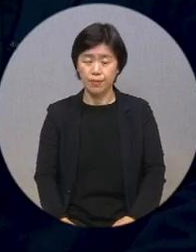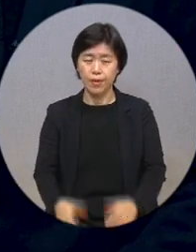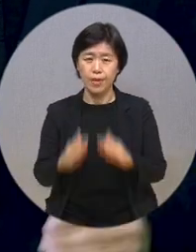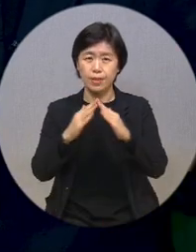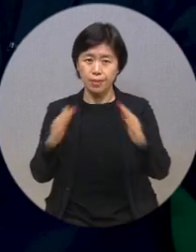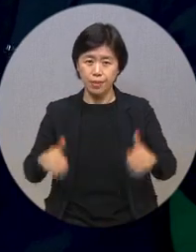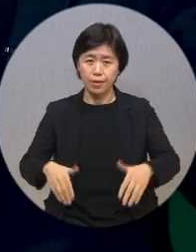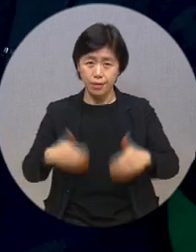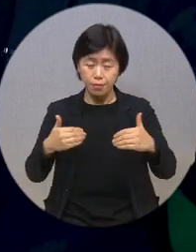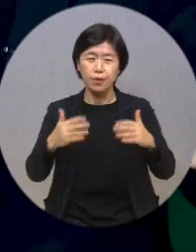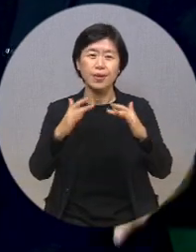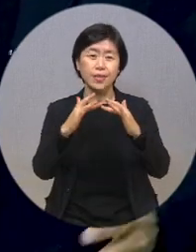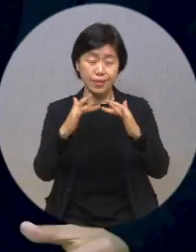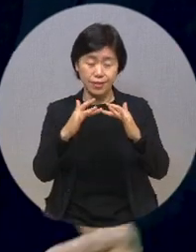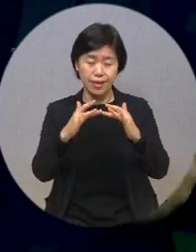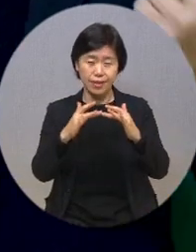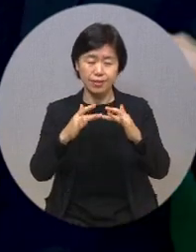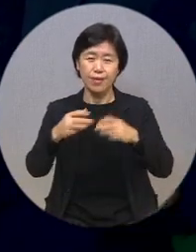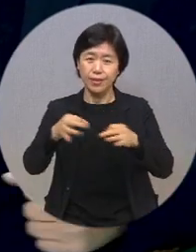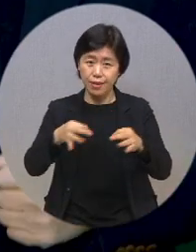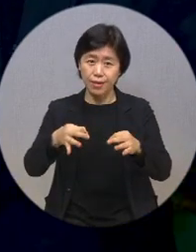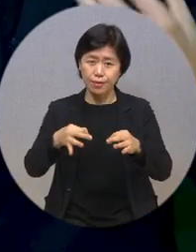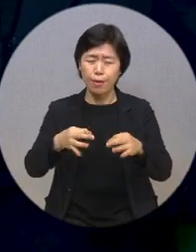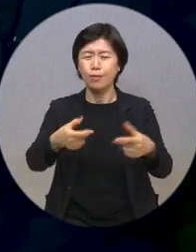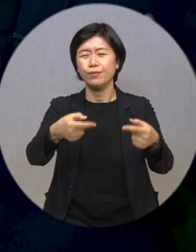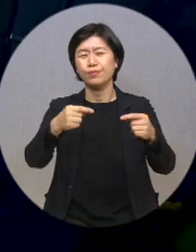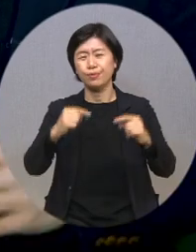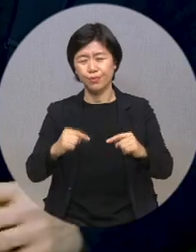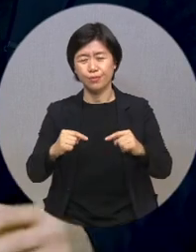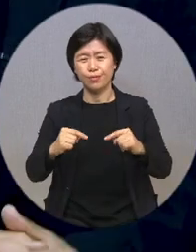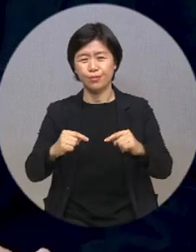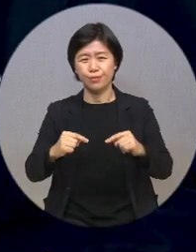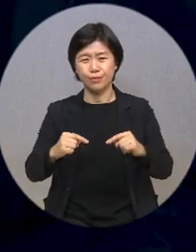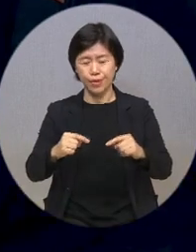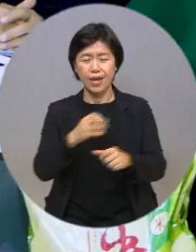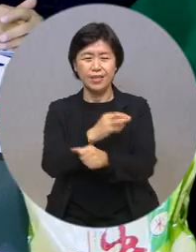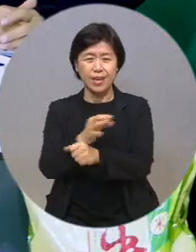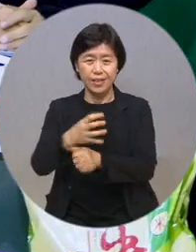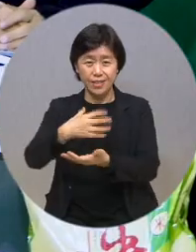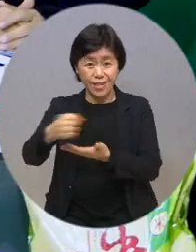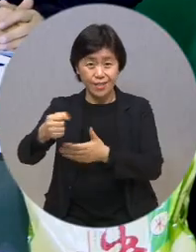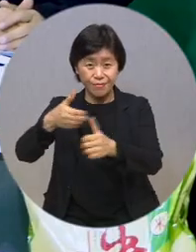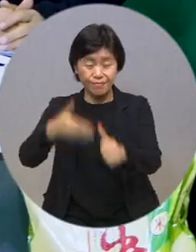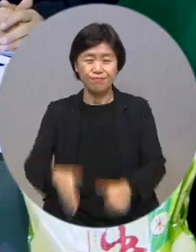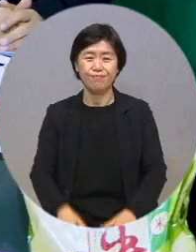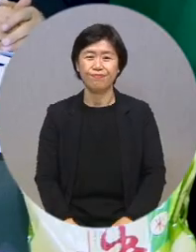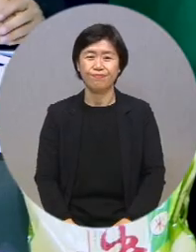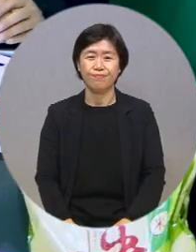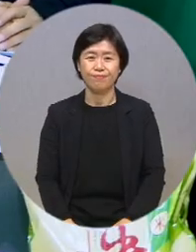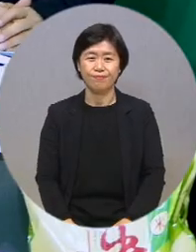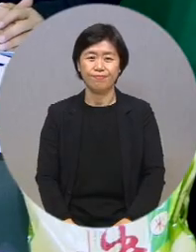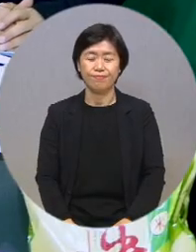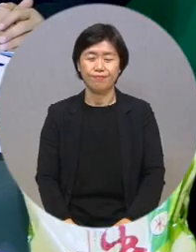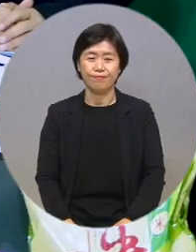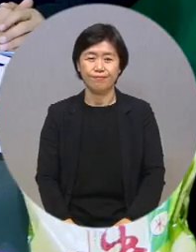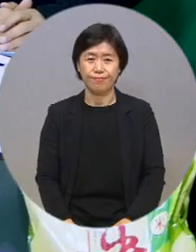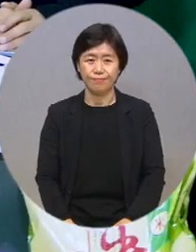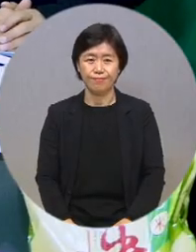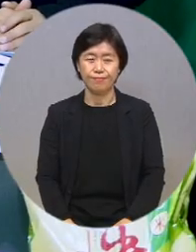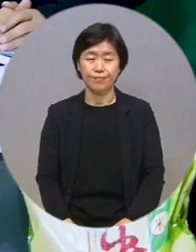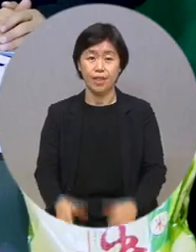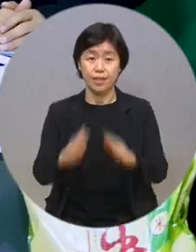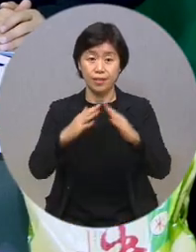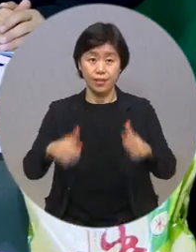남도장터에서 한번 여러분들 선택해서 우리 가정의 생활의 건강에 지키시 바랍니다. 네, 알겠습니다. 자,